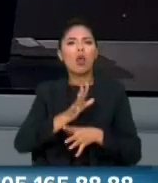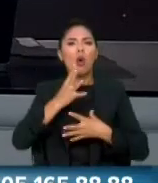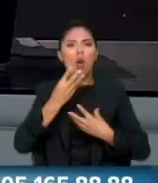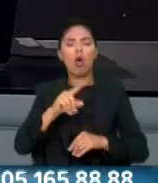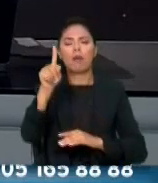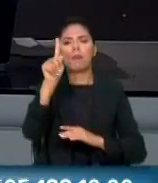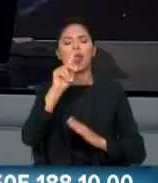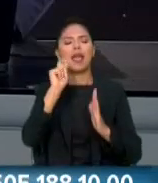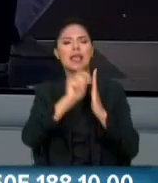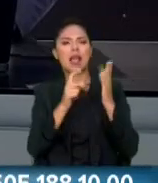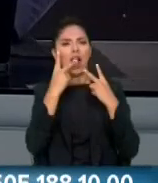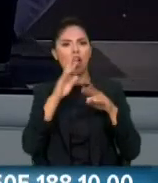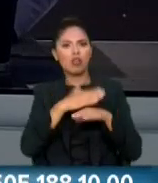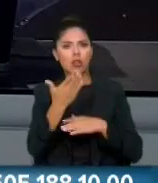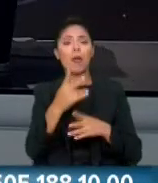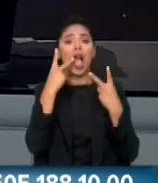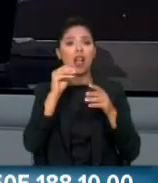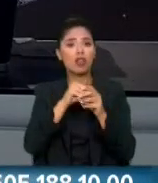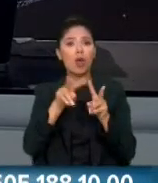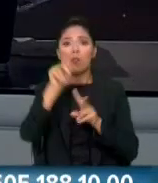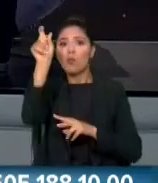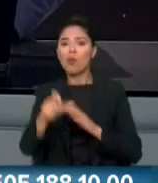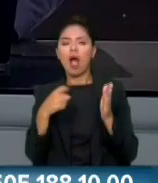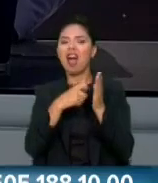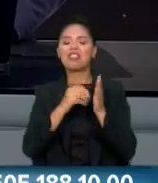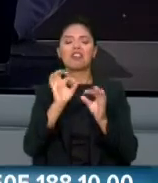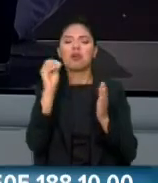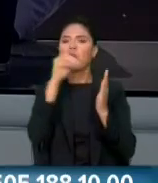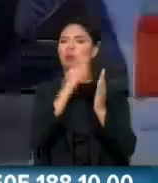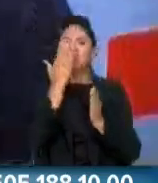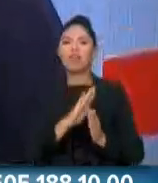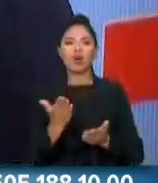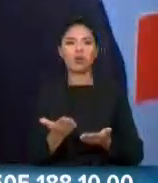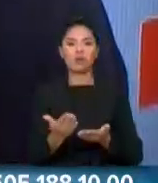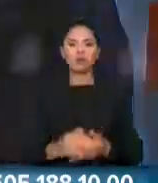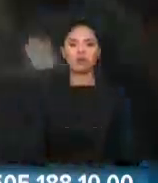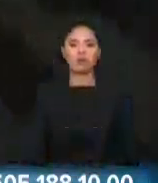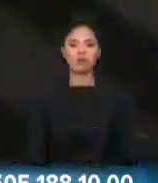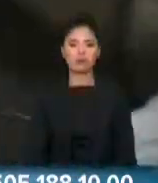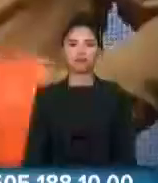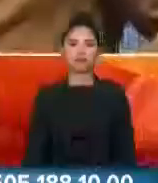açıklama yaptı. Ama açıklamada Muharrem İnce'nin adı hiç anılmadı.